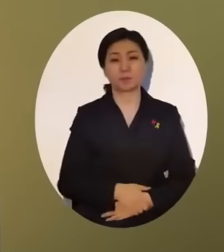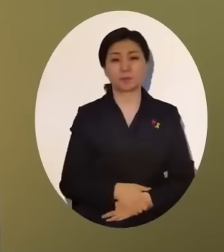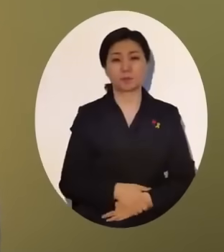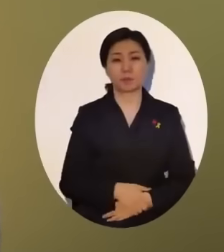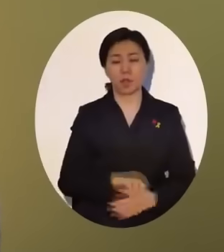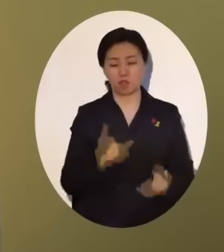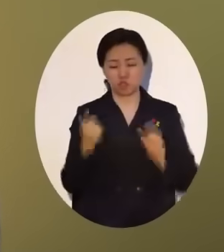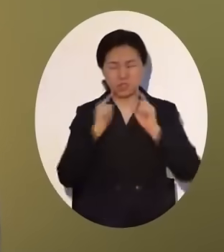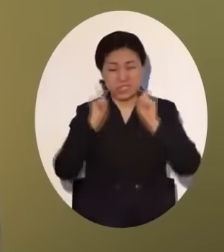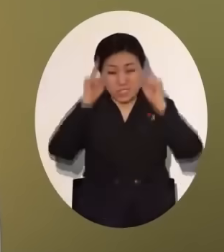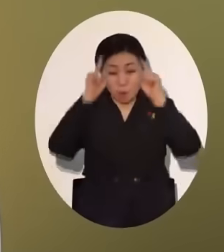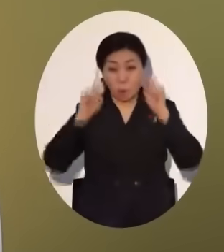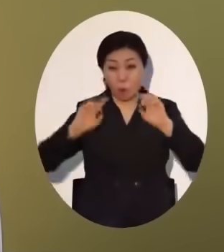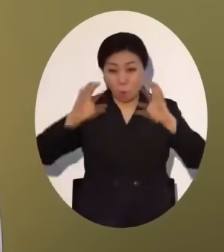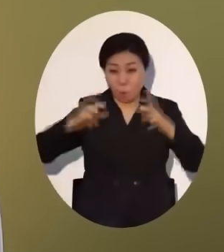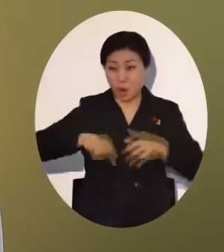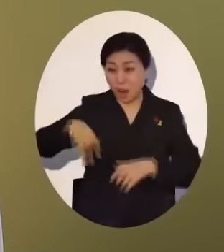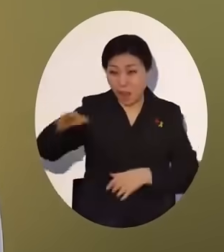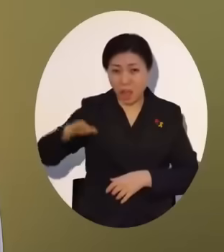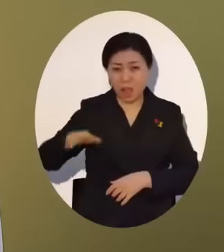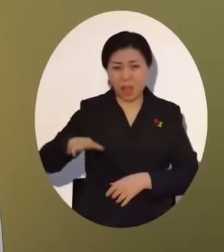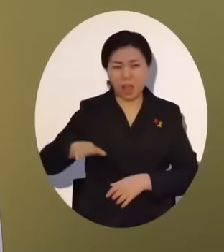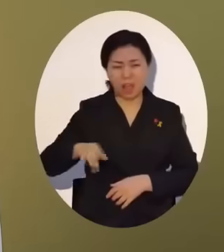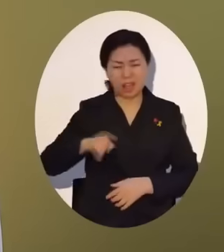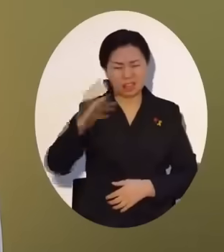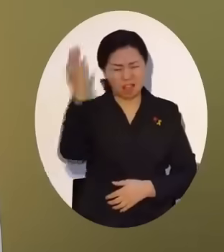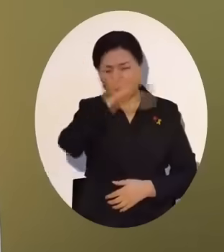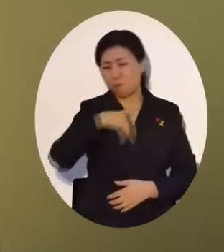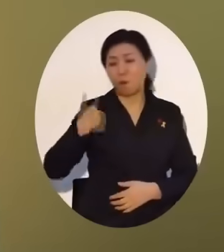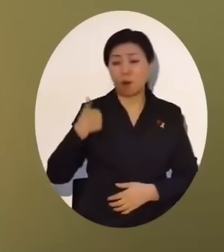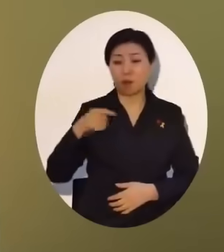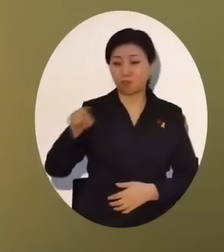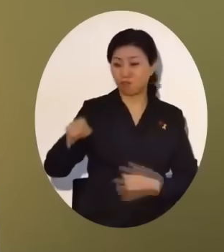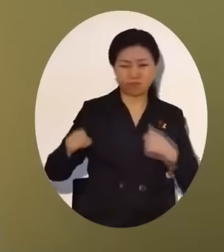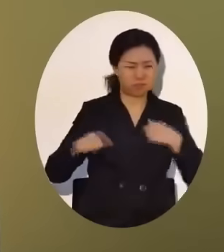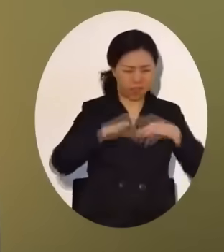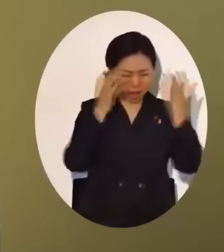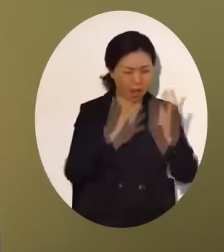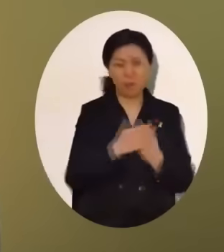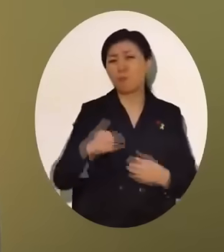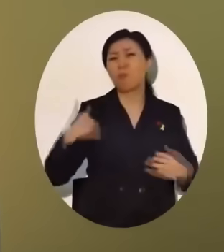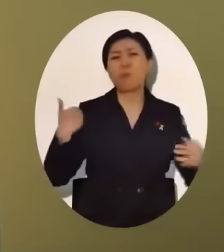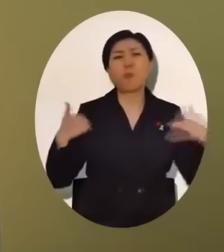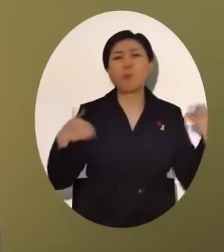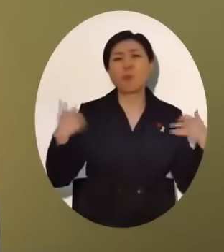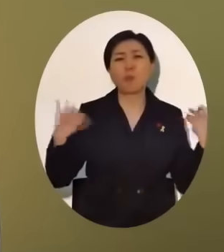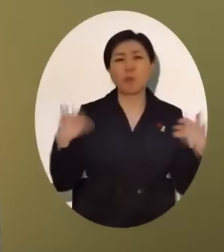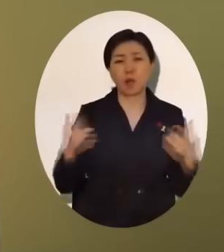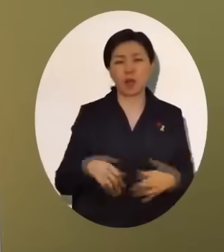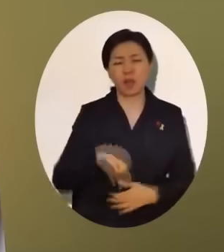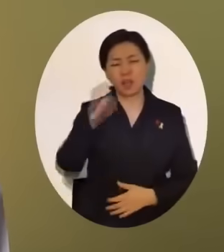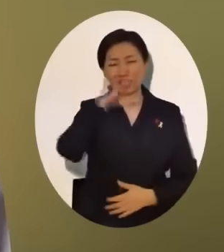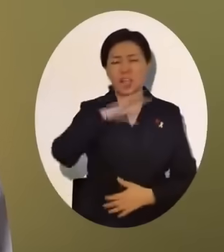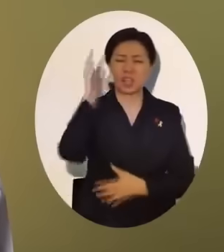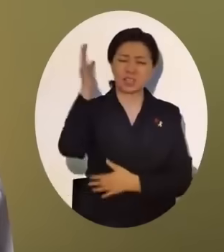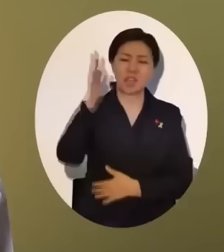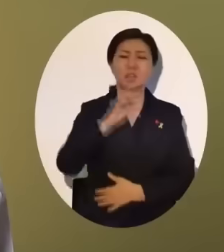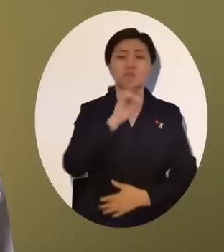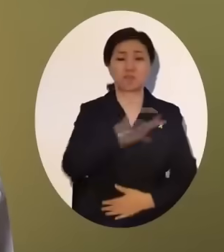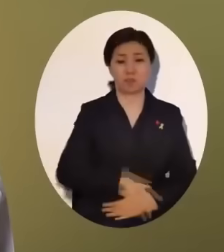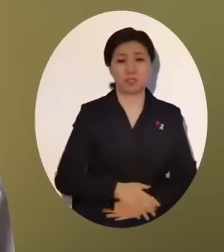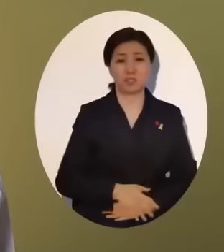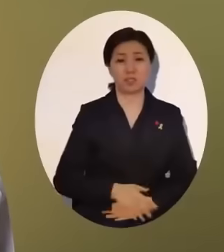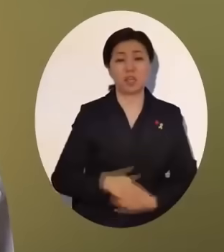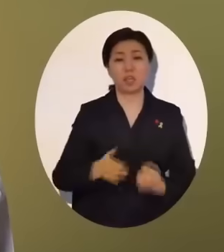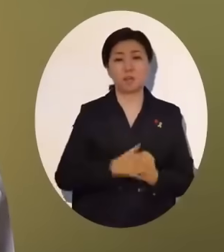죽음 뭐 지옥 간다 어쩐다 그건 난 다 모르는 소리야. 지도 모르고 나도 모르고 그냥 하는 소리야. 그런데 신경 쓸